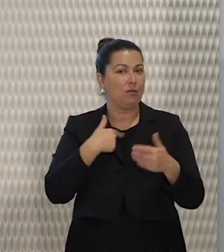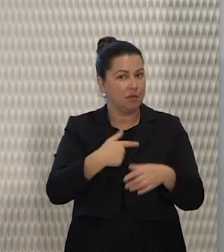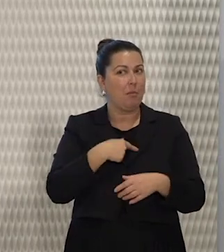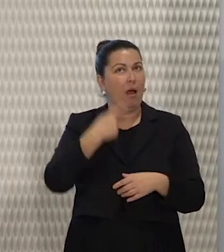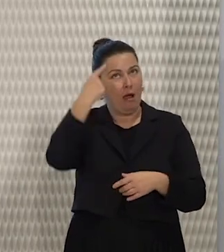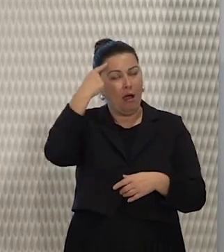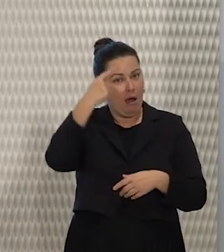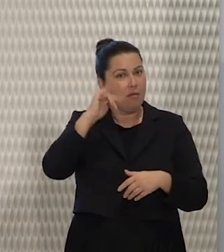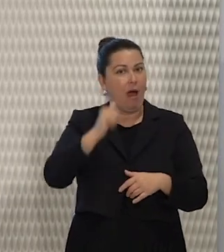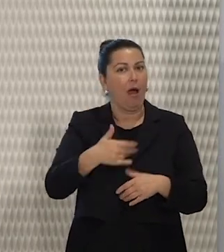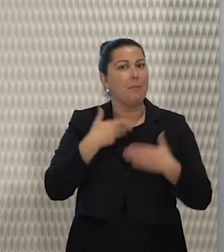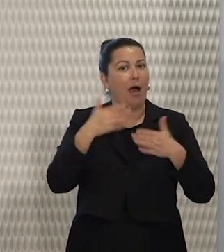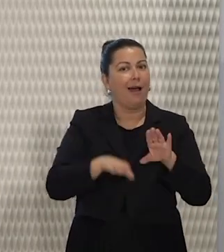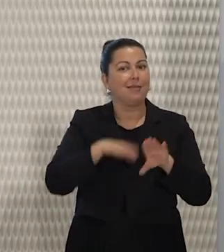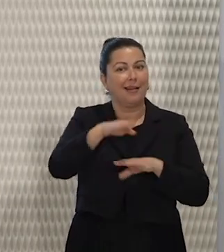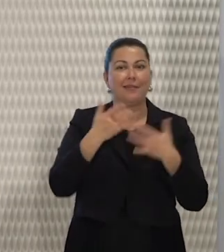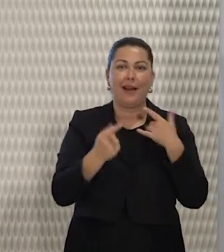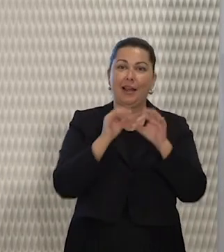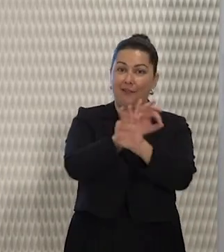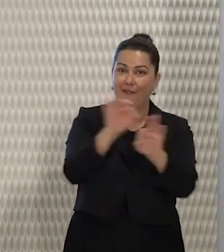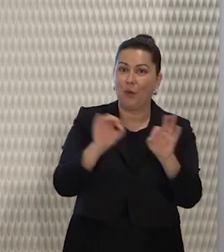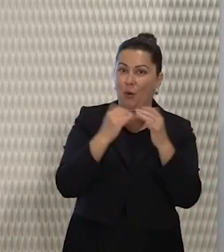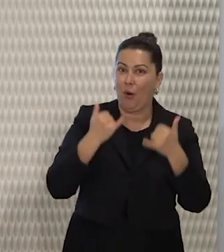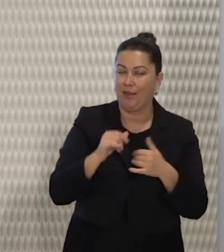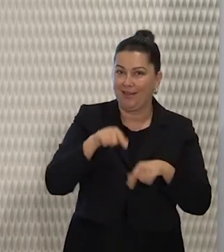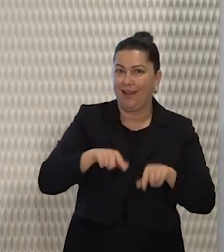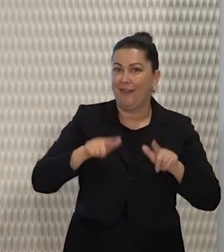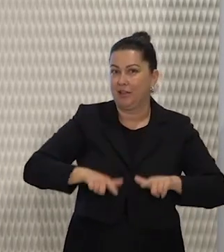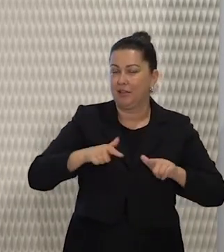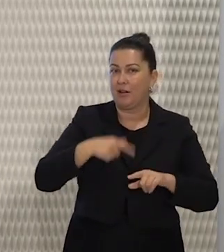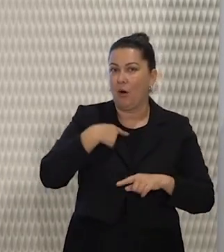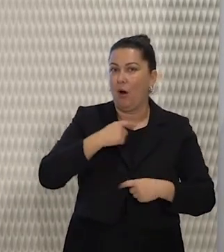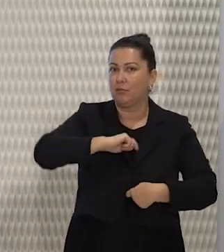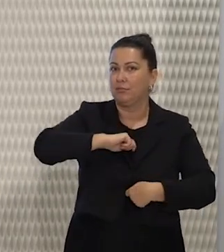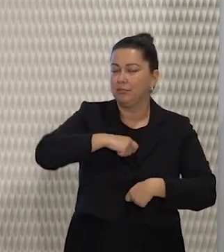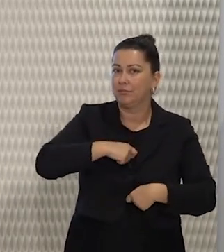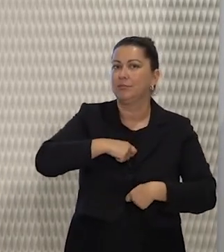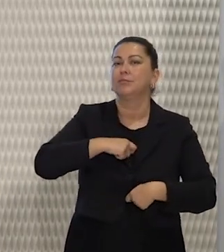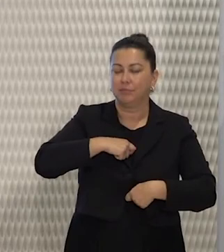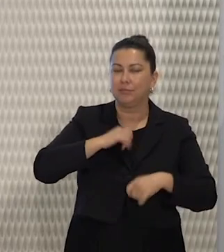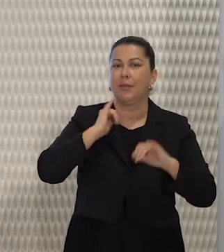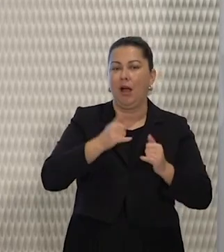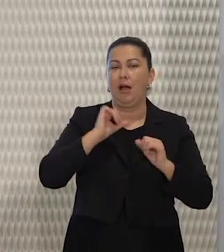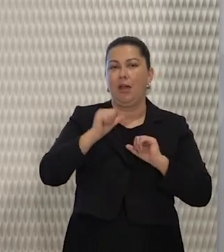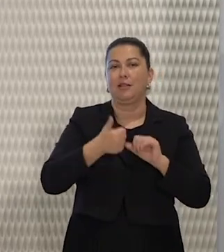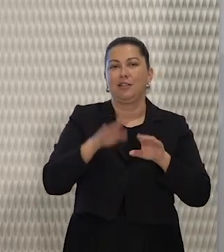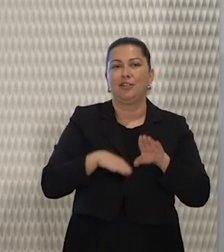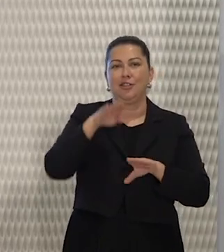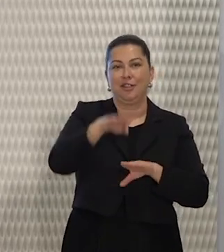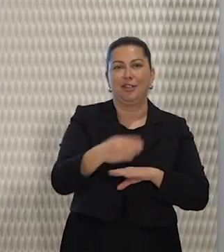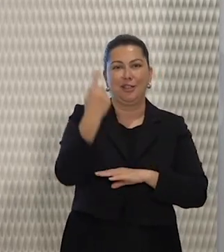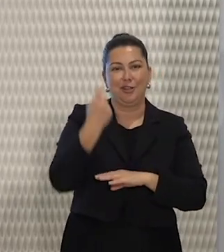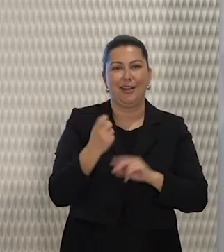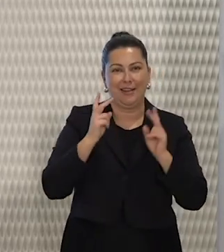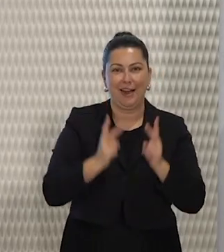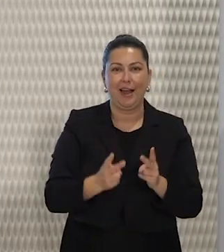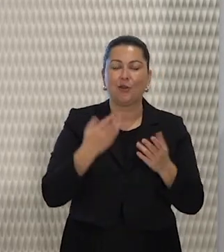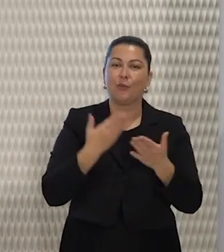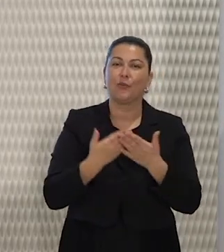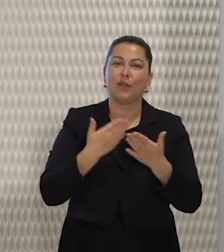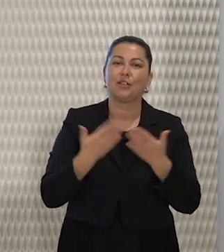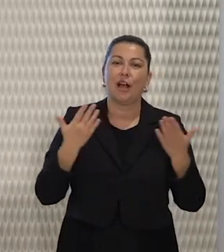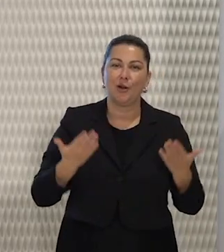es für Sie heute hier diese Veranstaltung, wo Sie überzeugt sind, dass Sie den ersten Schritt machen. Und in dem